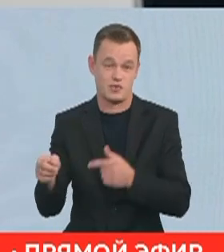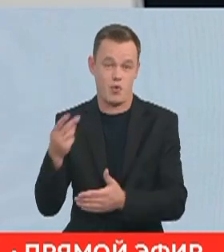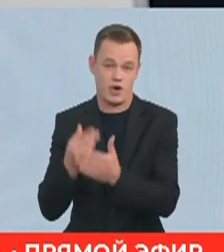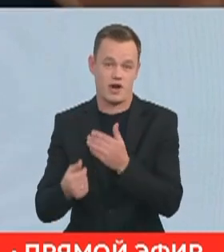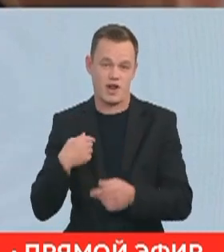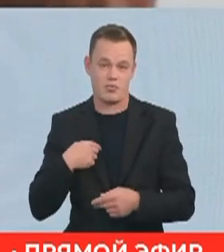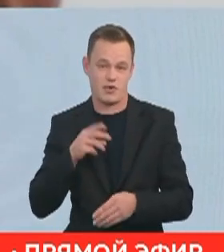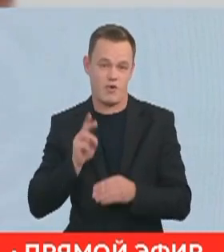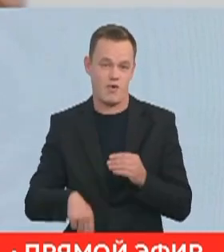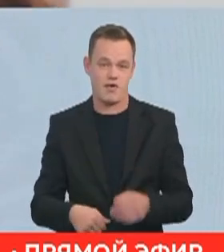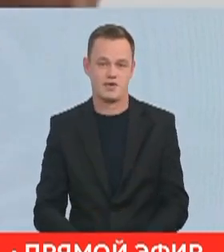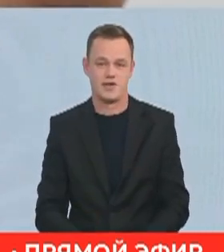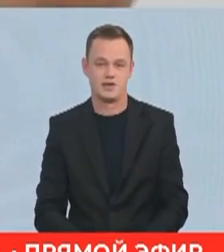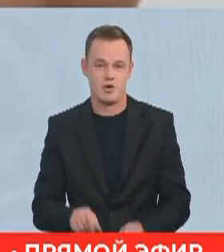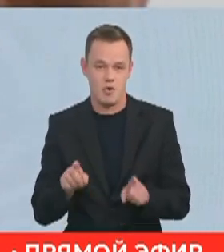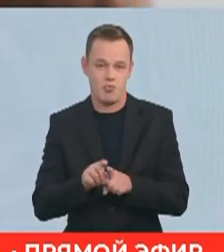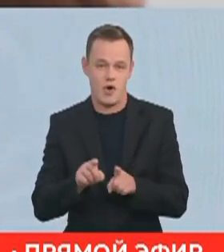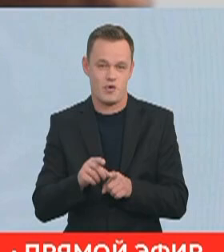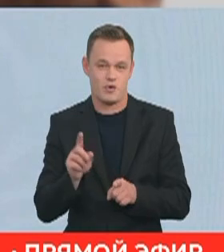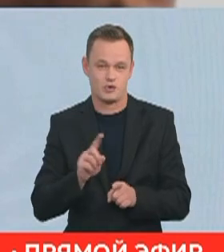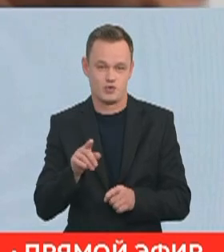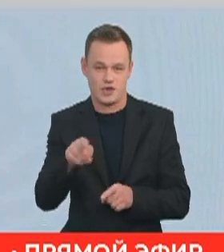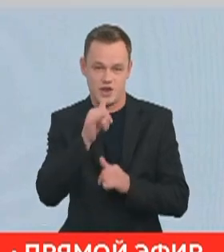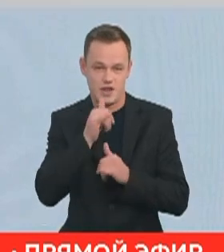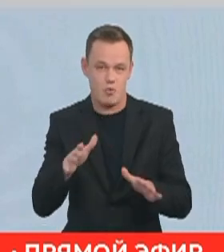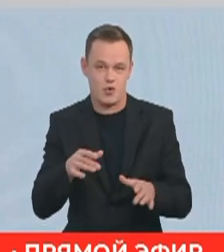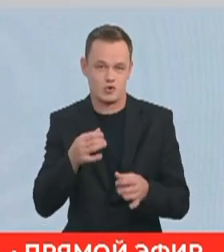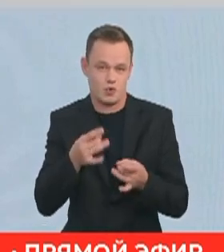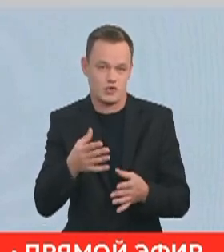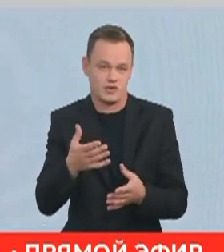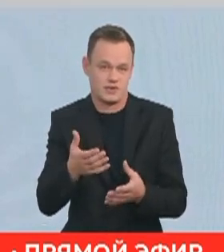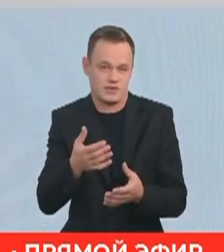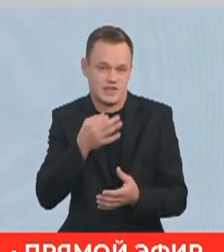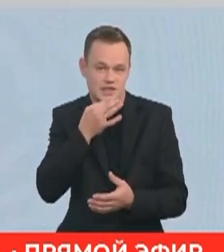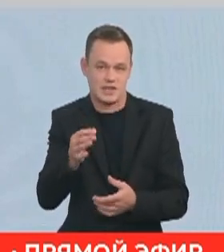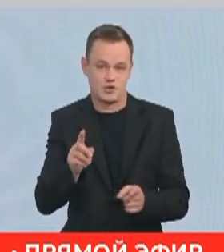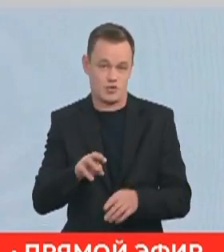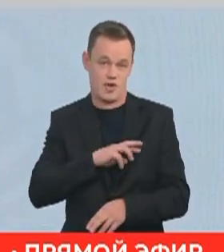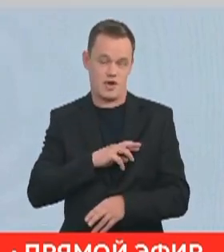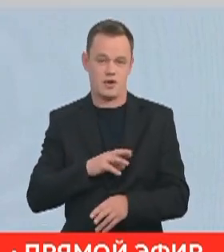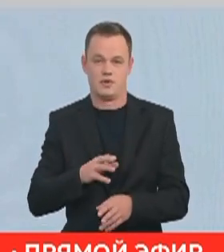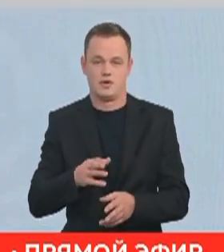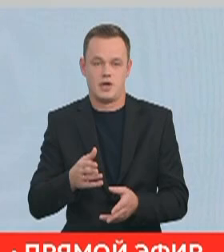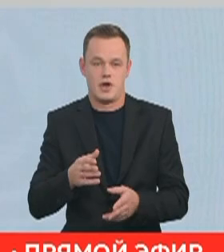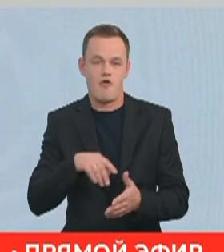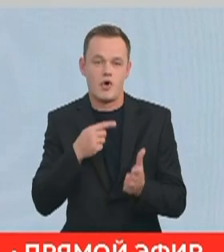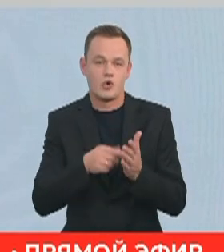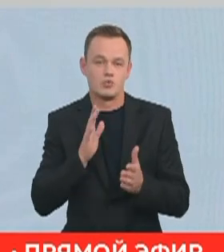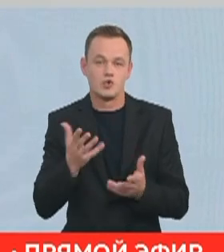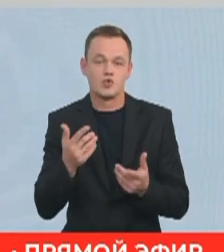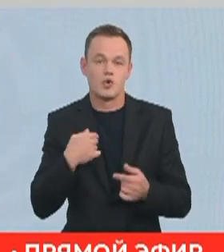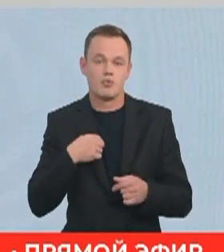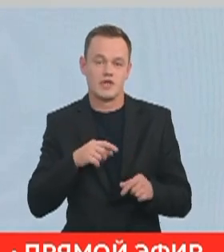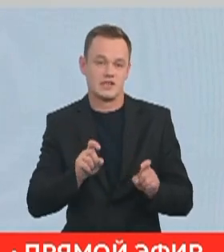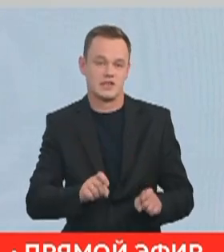кранты. Похоже на то. Ты не можешь просто взять и сказать, ну я... Вопрос будет только о том, сколько мне теперь